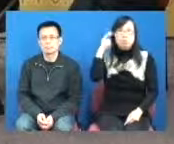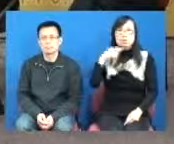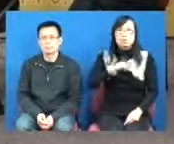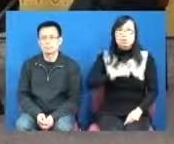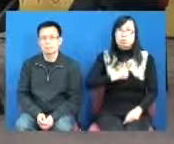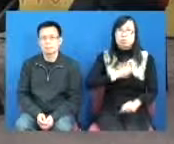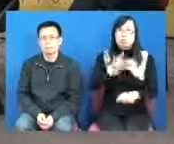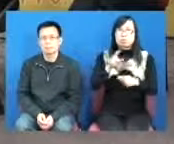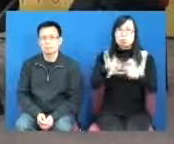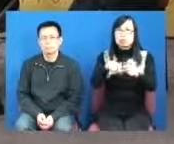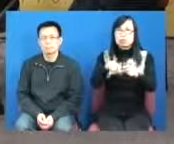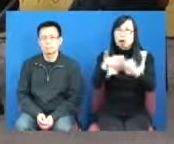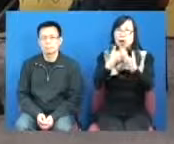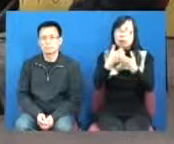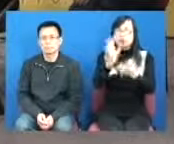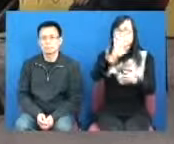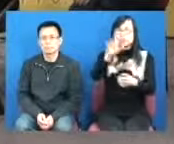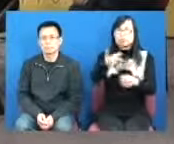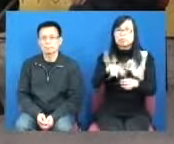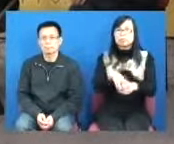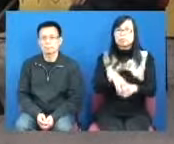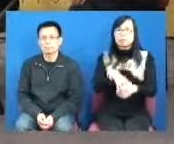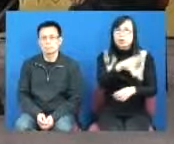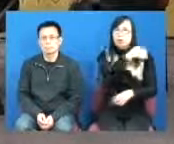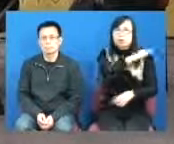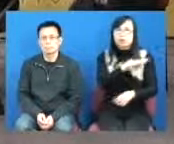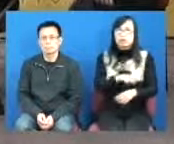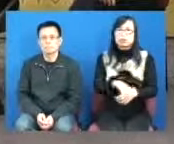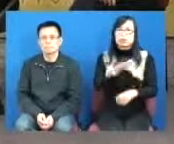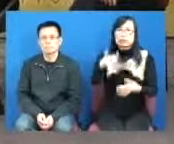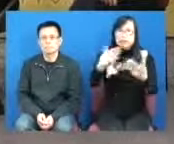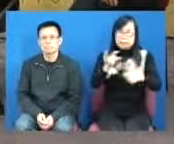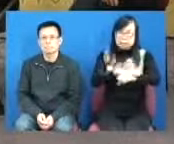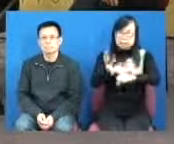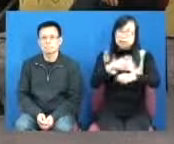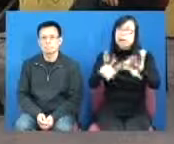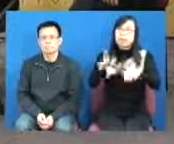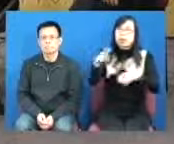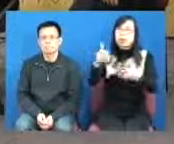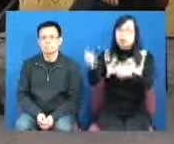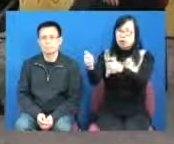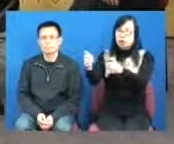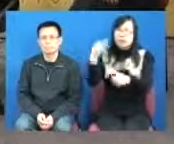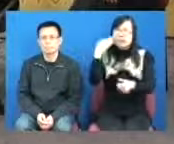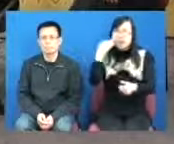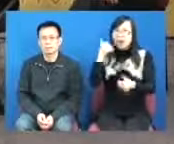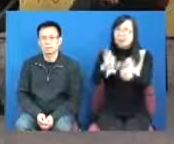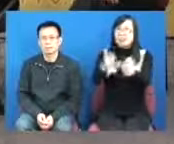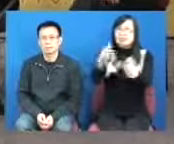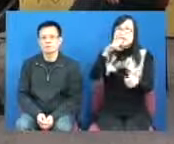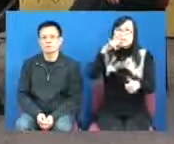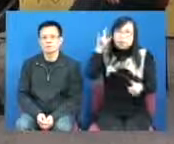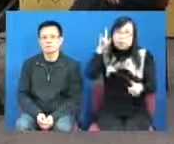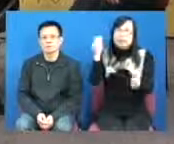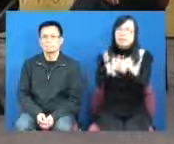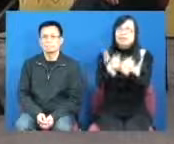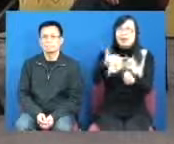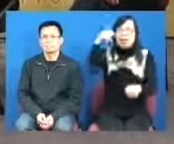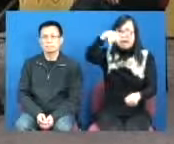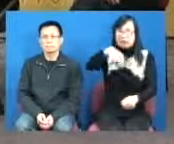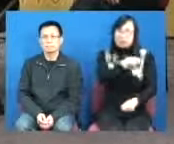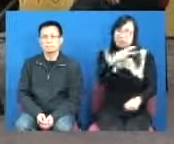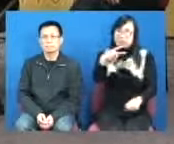我們不收貨再重新做過今天時間差不多了非常多謝兩位嘉賓也很多謝龍二社的朋友下星